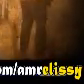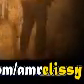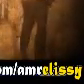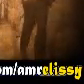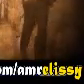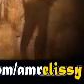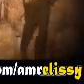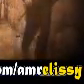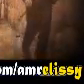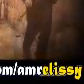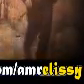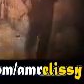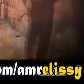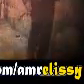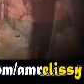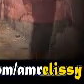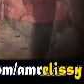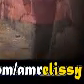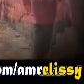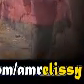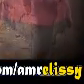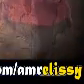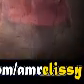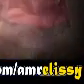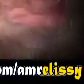واحد من